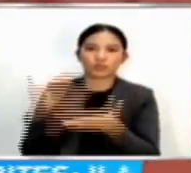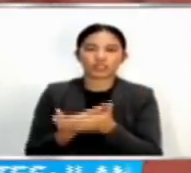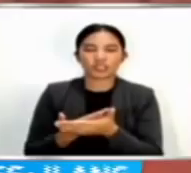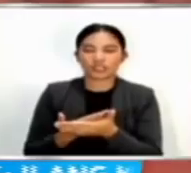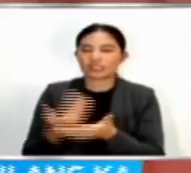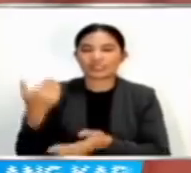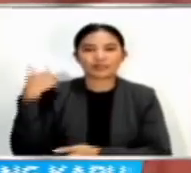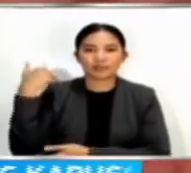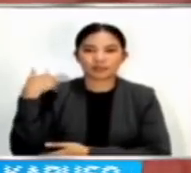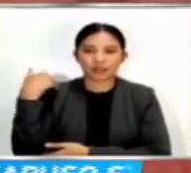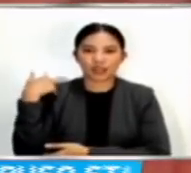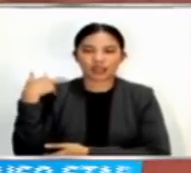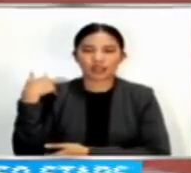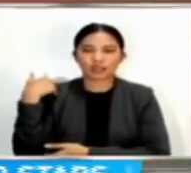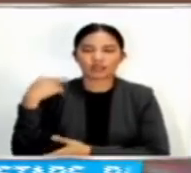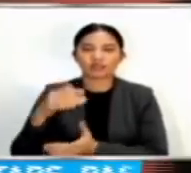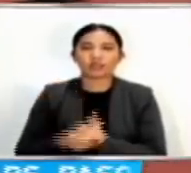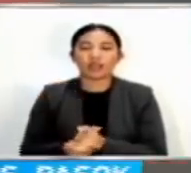is